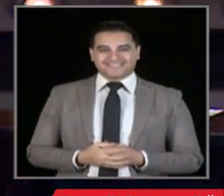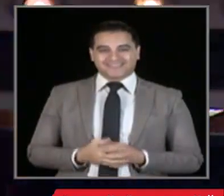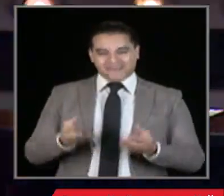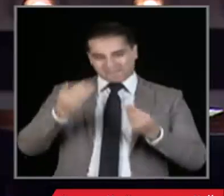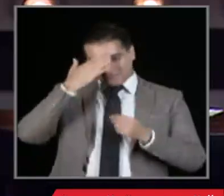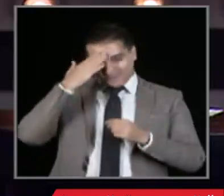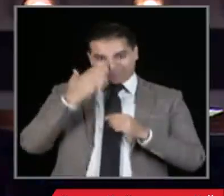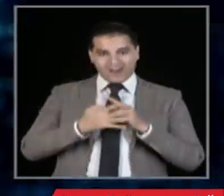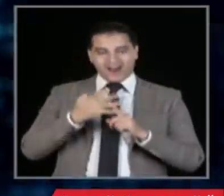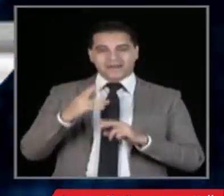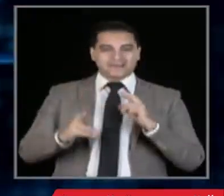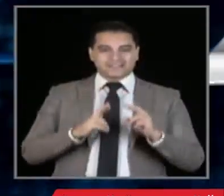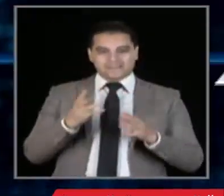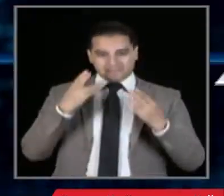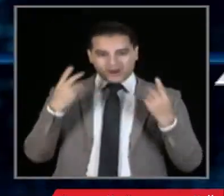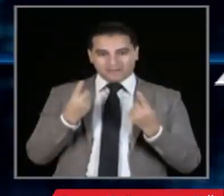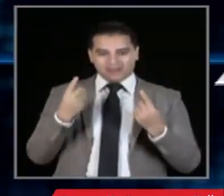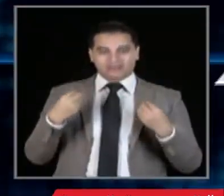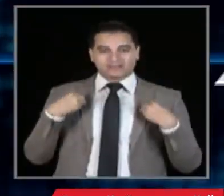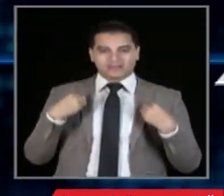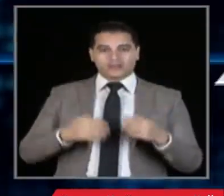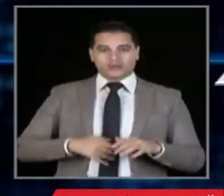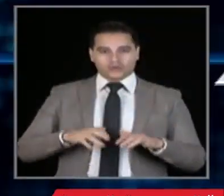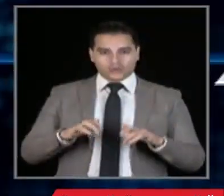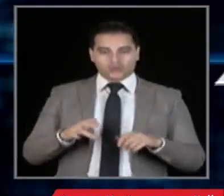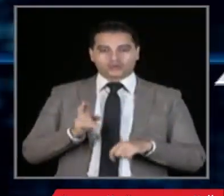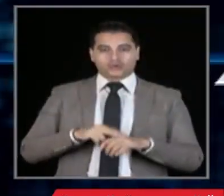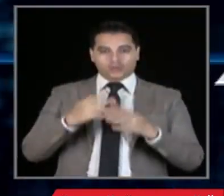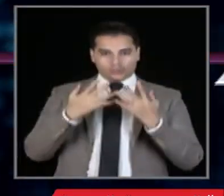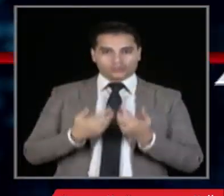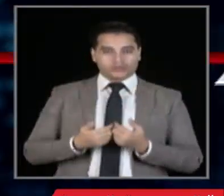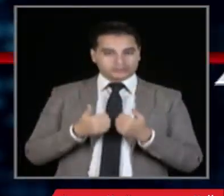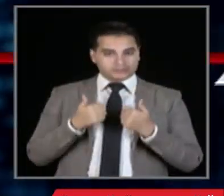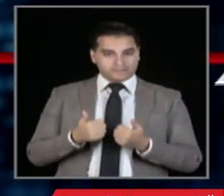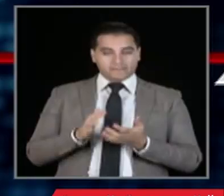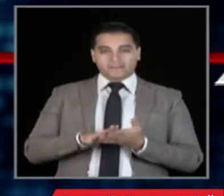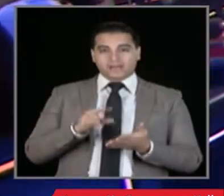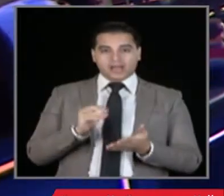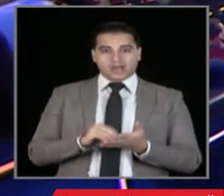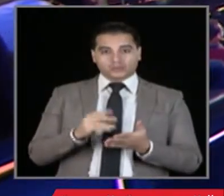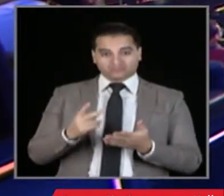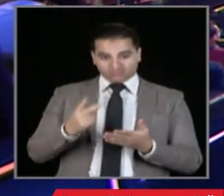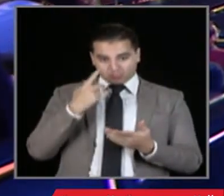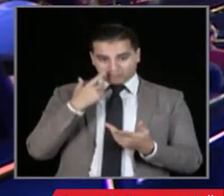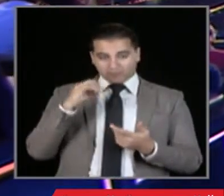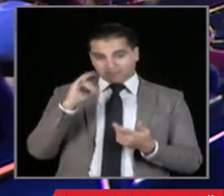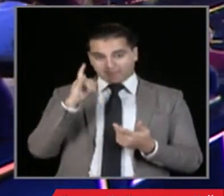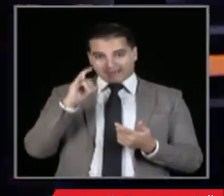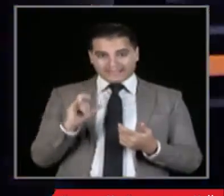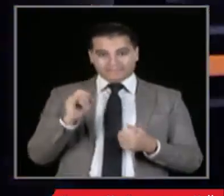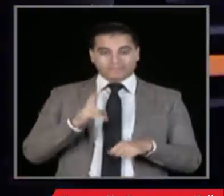فقرة المعرفة أربع أسئلة: معلومات عامة، رياضة، تكنولوجيا، وقدرات ذهنية. مريم